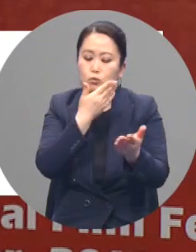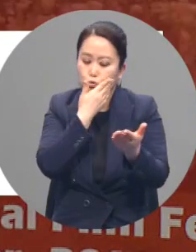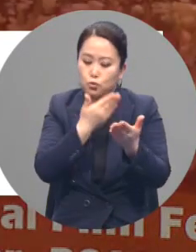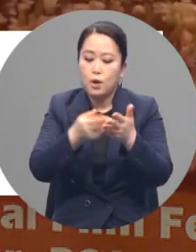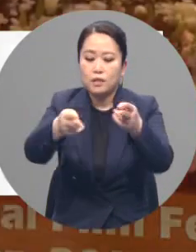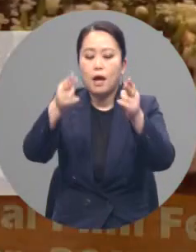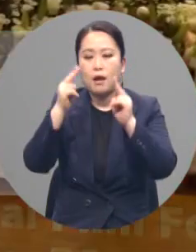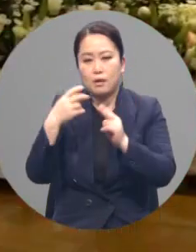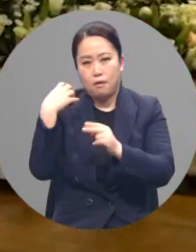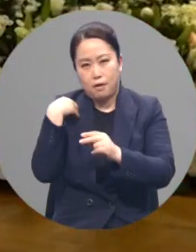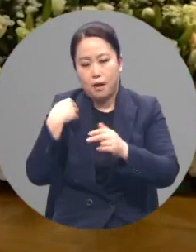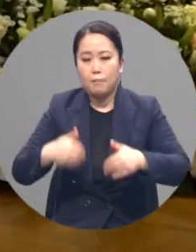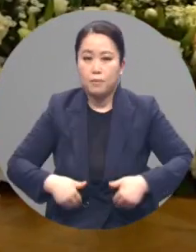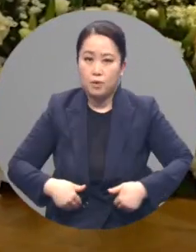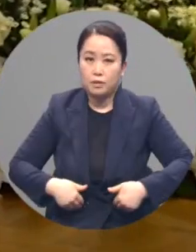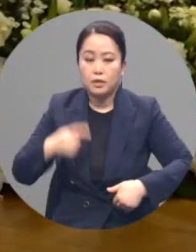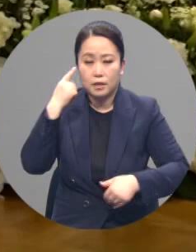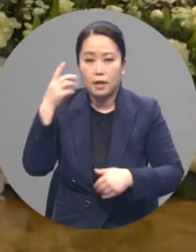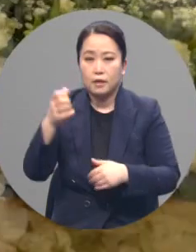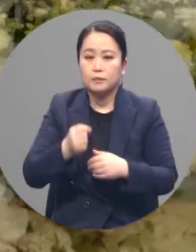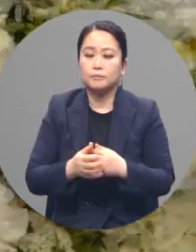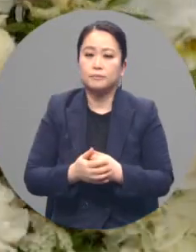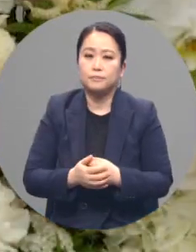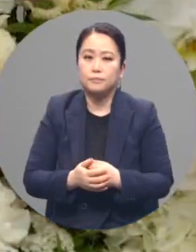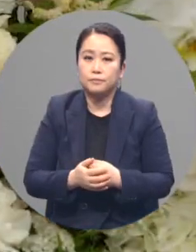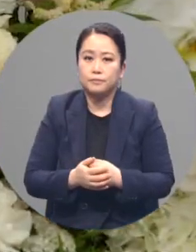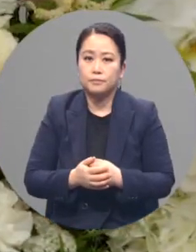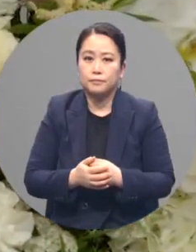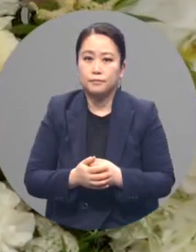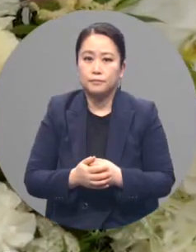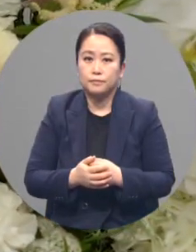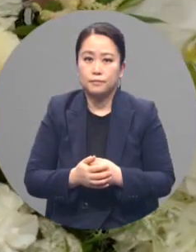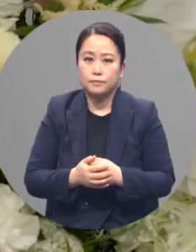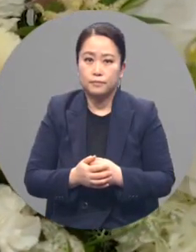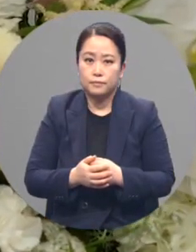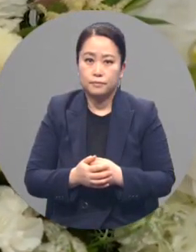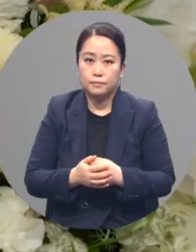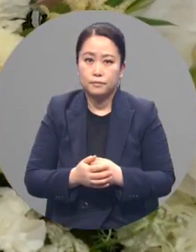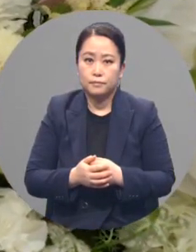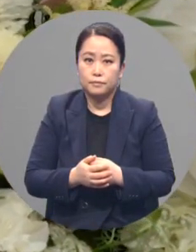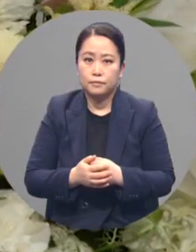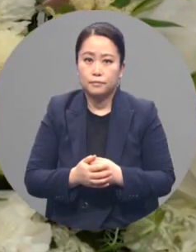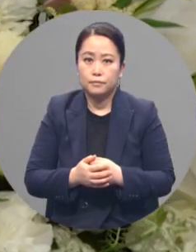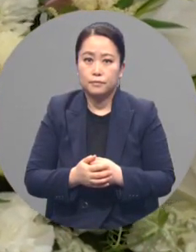생각합니다. MBC 뉴스 이두원입니다.